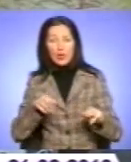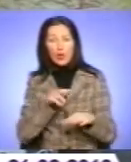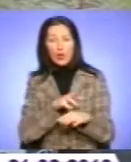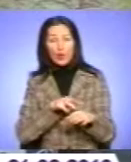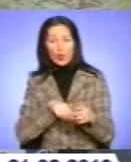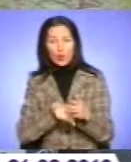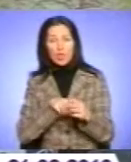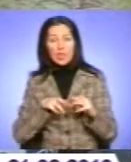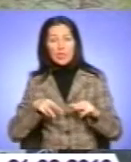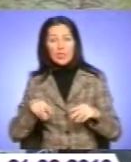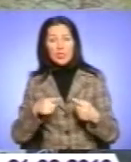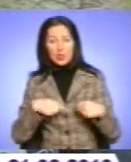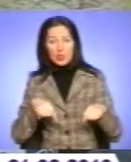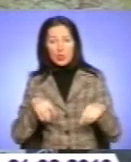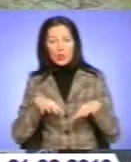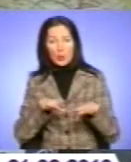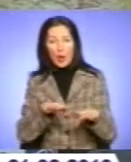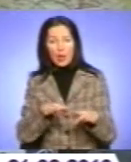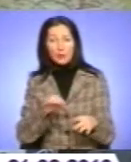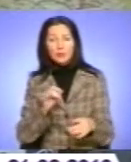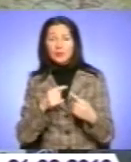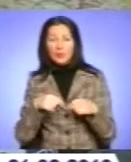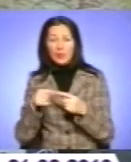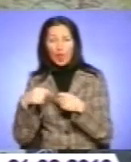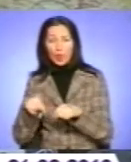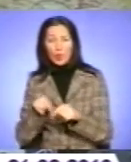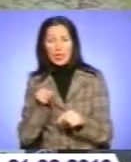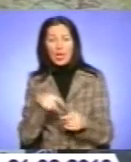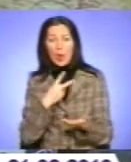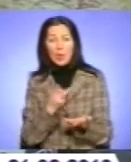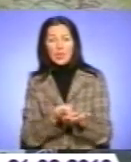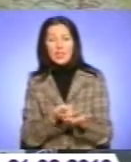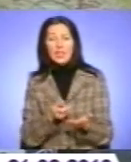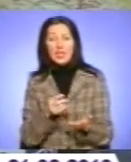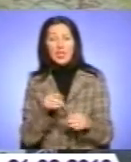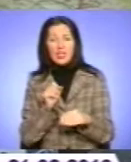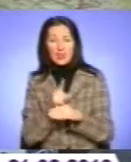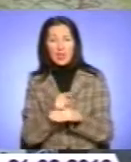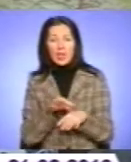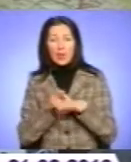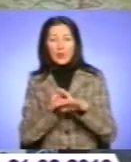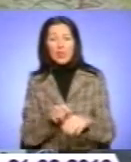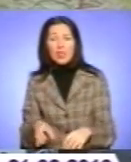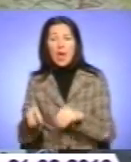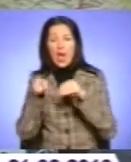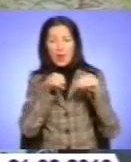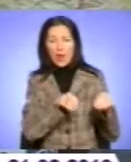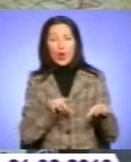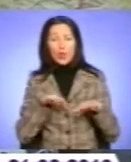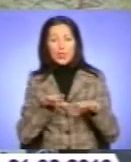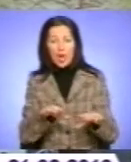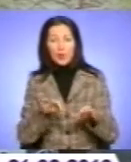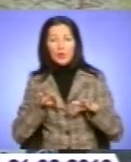інфраструктури, тому що на них покладені завдання проведення евакозаходів, це тобто транспортне забезпечення. І